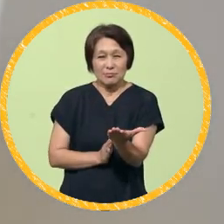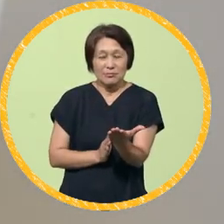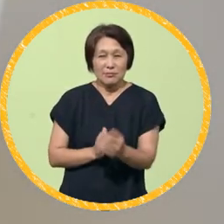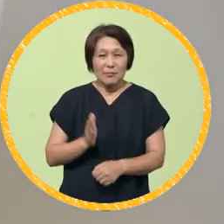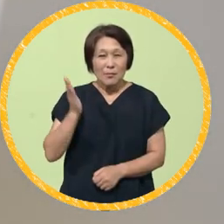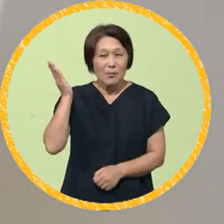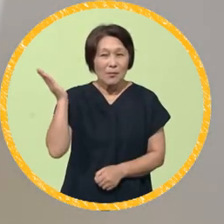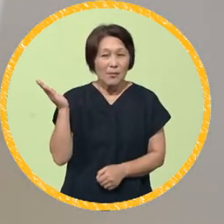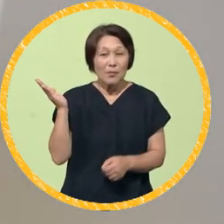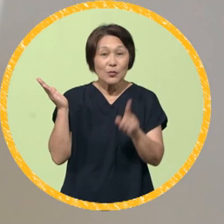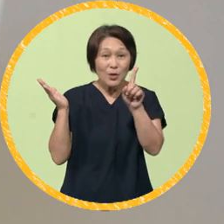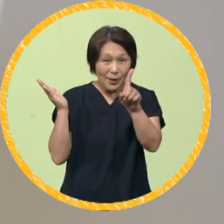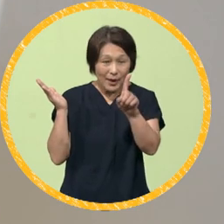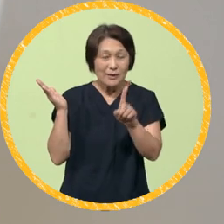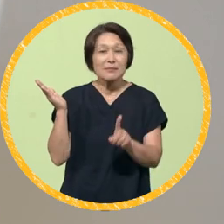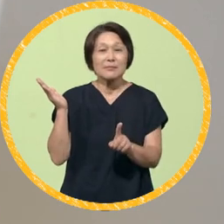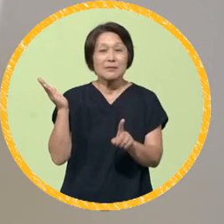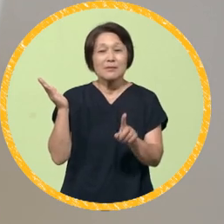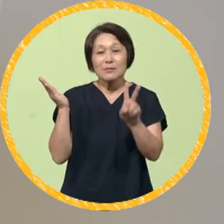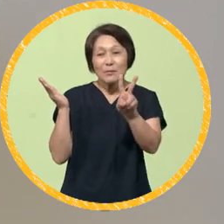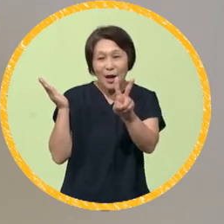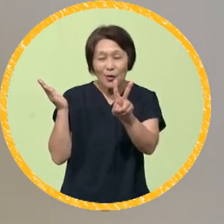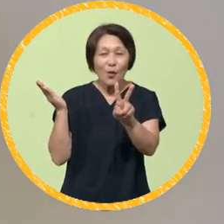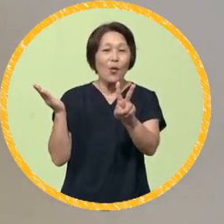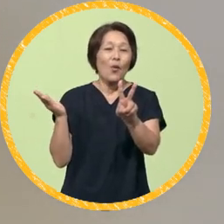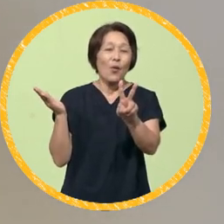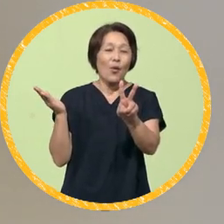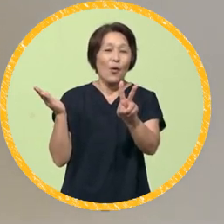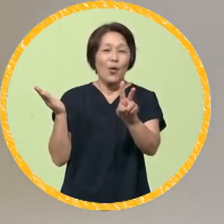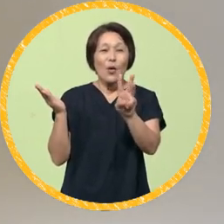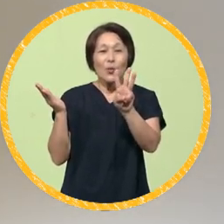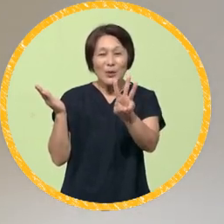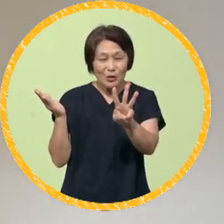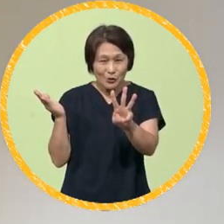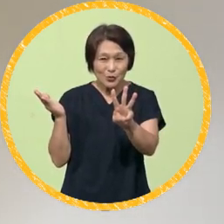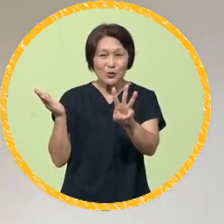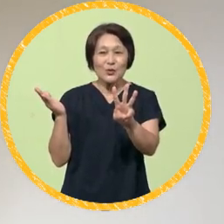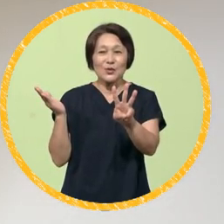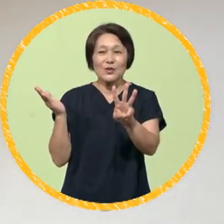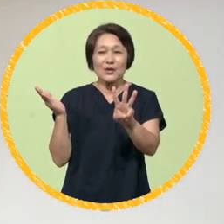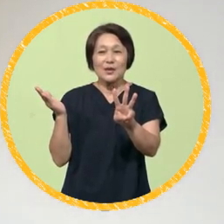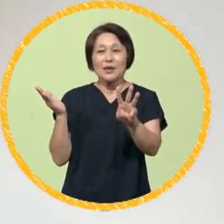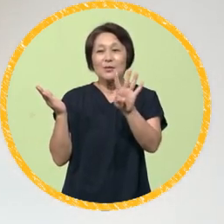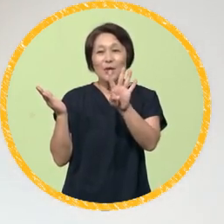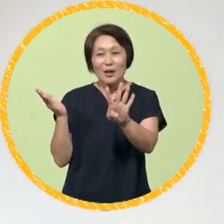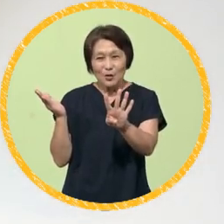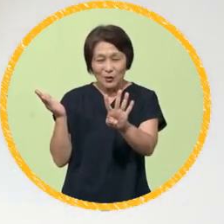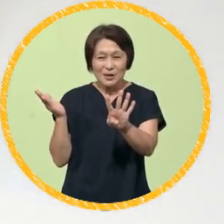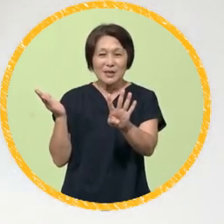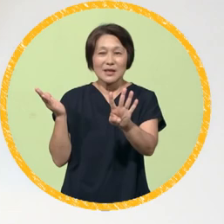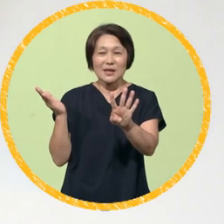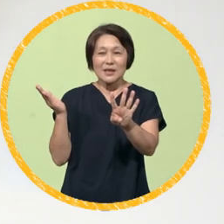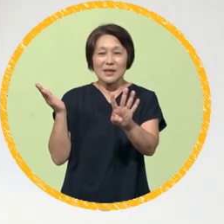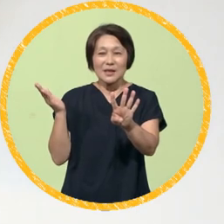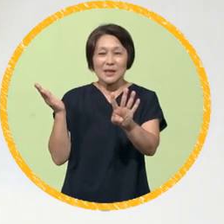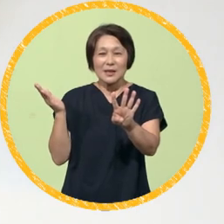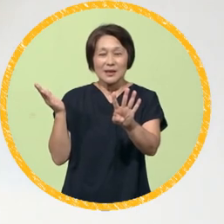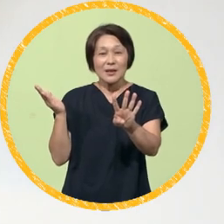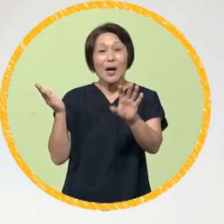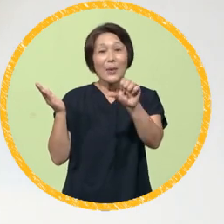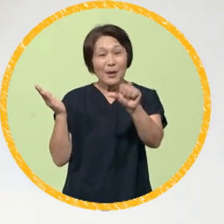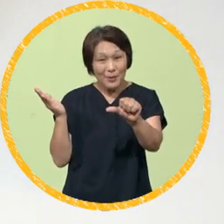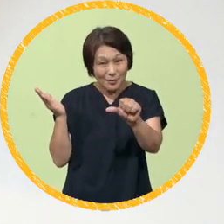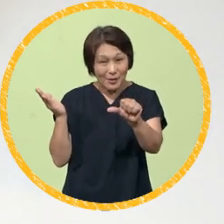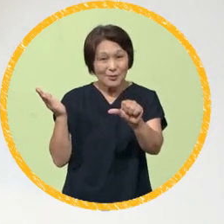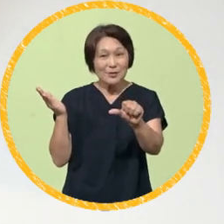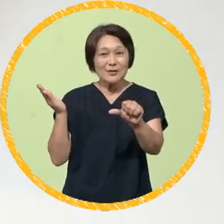ルーハワイと、 はい、 マンゴー、 はい、 ミルク、ブラッドオレンジ、ベリ